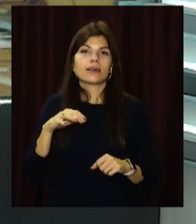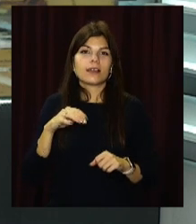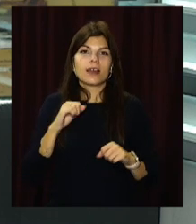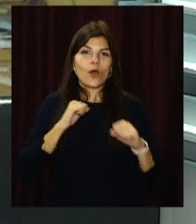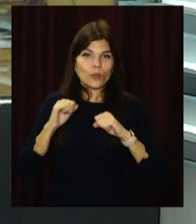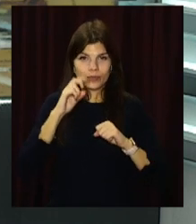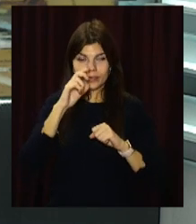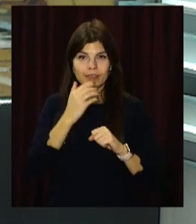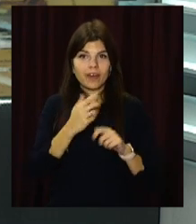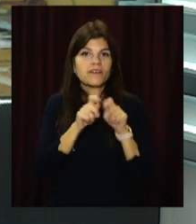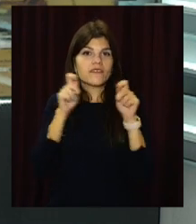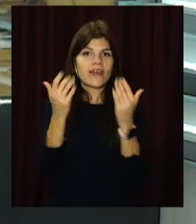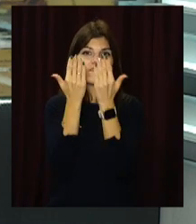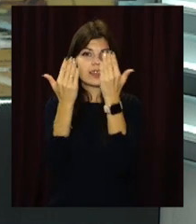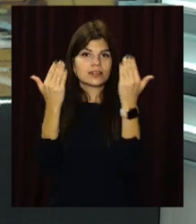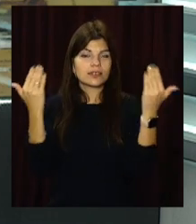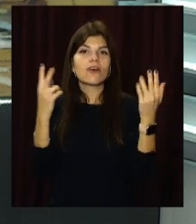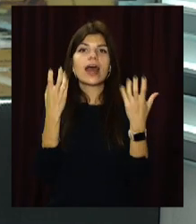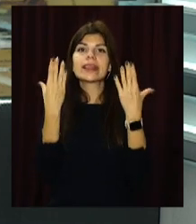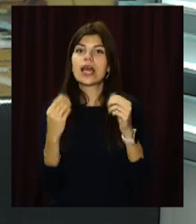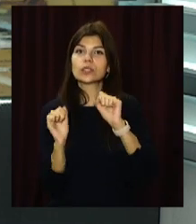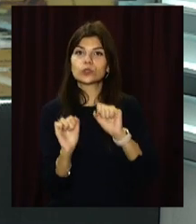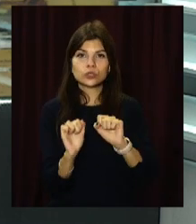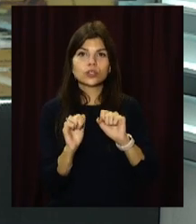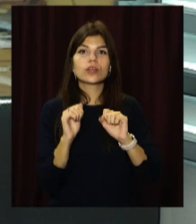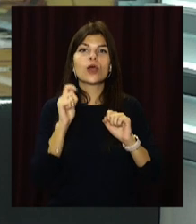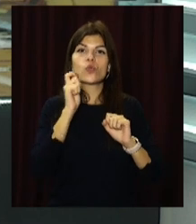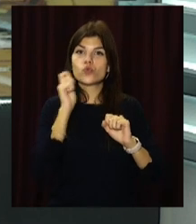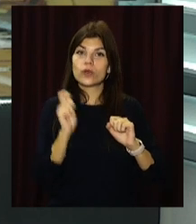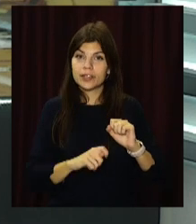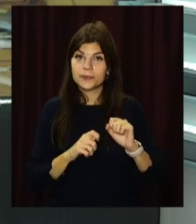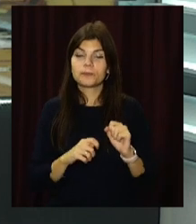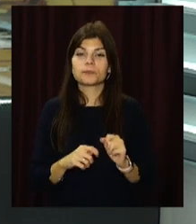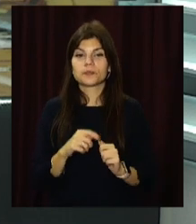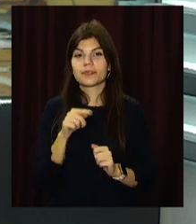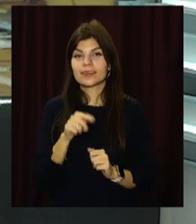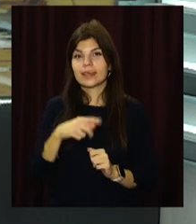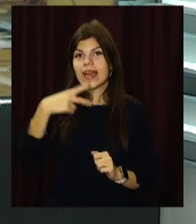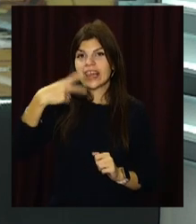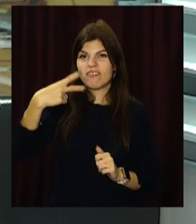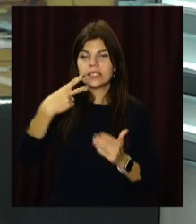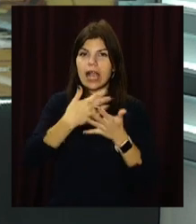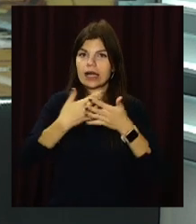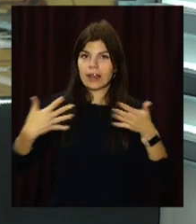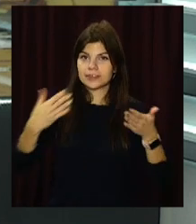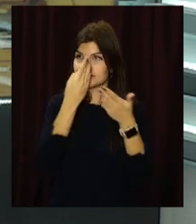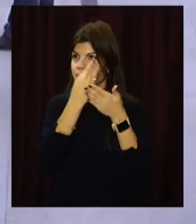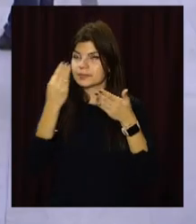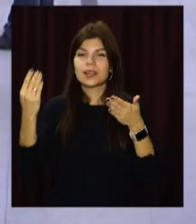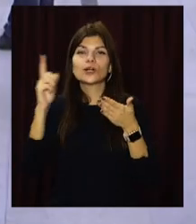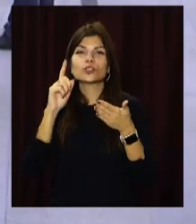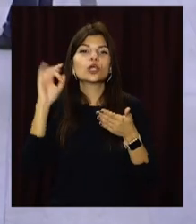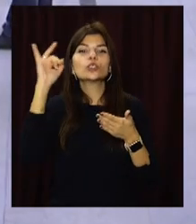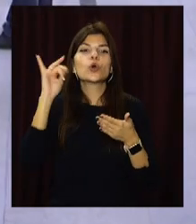облдержадміністрації відкрили виставку, присвячену Дню захисників та захисниць України. В експозиції 20 світлин, що переповідають